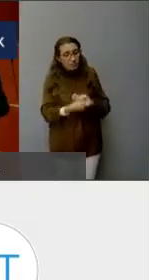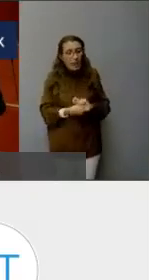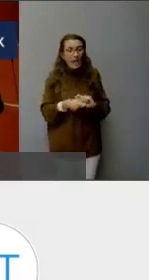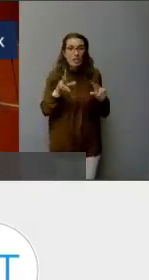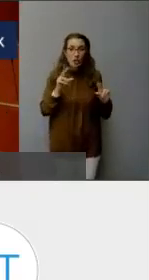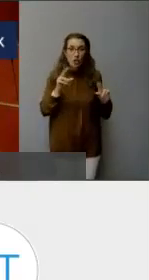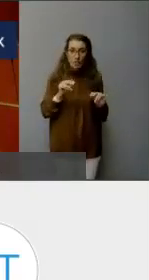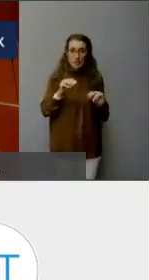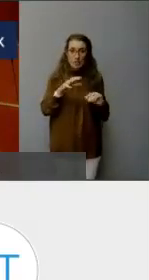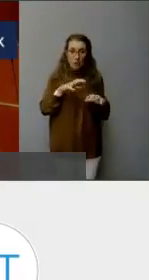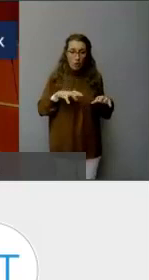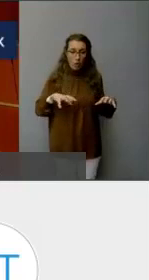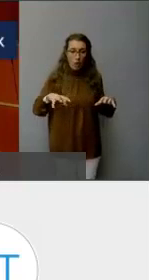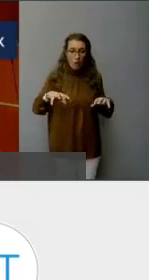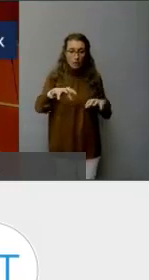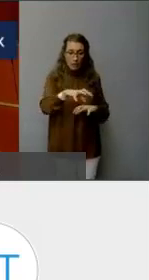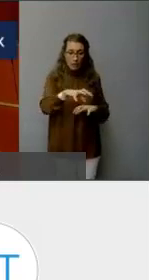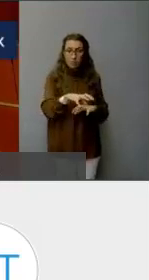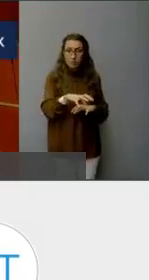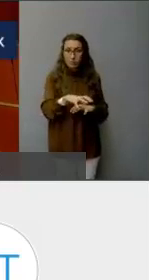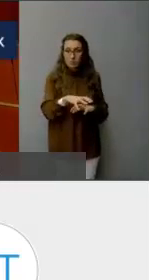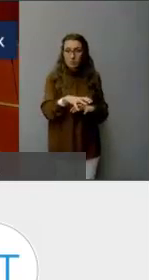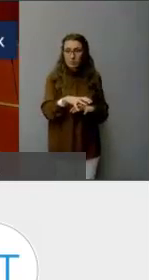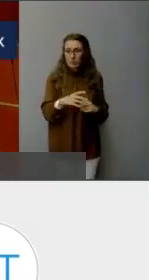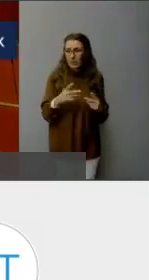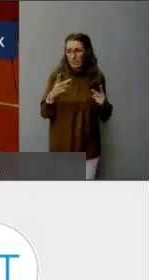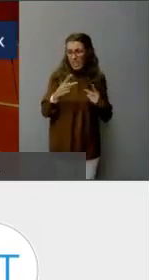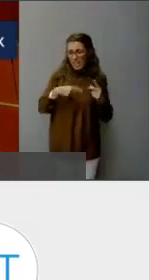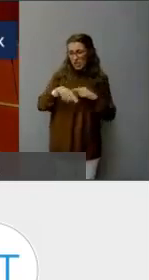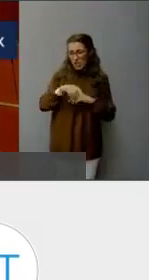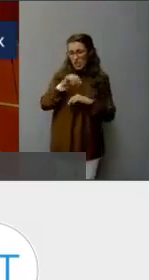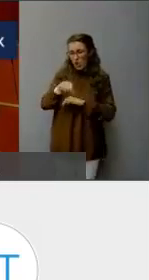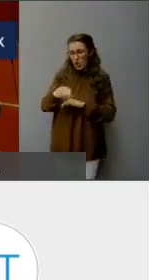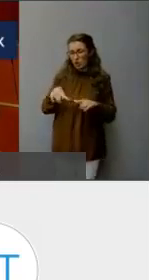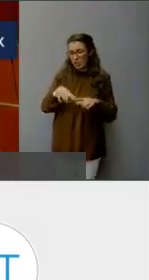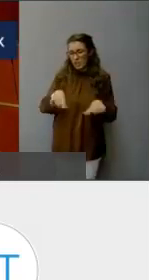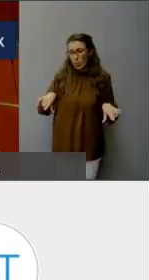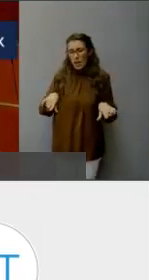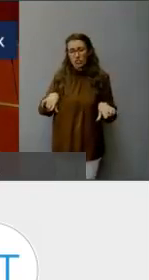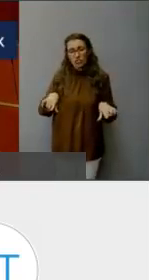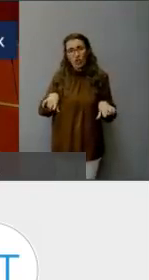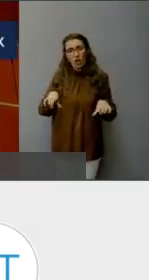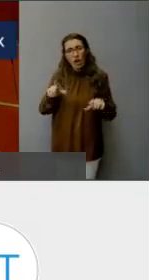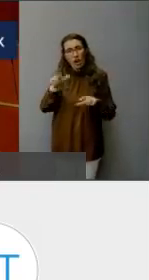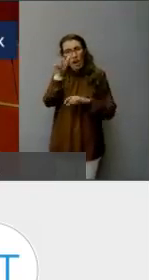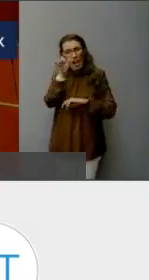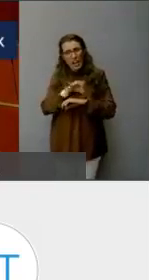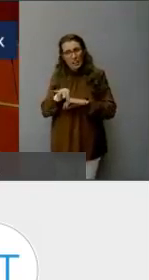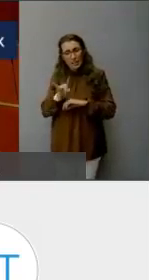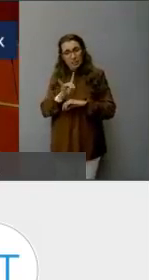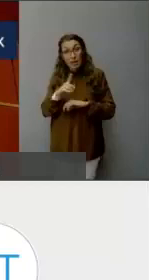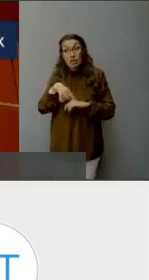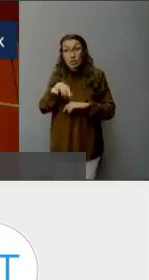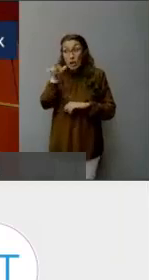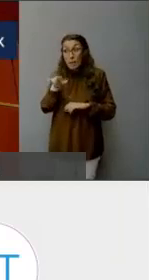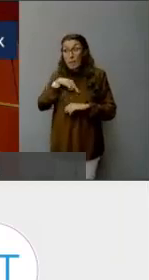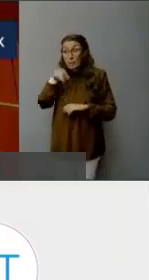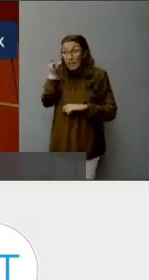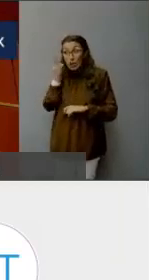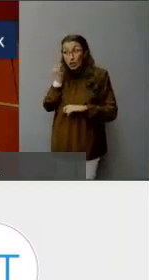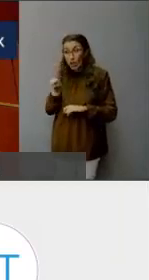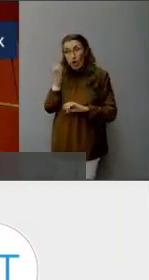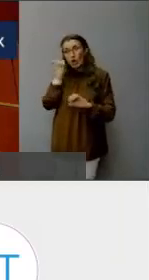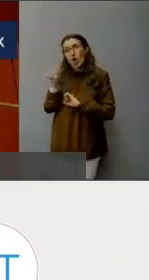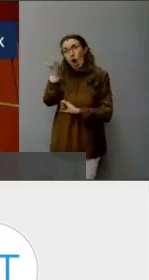all'elemento all'uso di un linguaggio architettonico è innovativo perché conosciamo il proprietario della zona e ora è la prima volta che